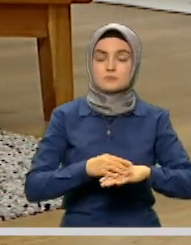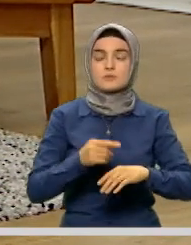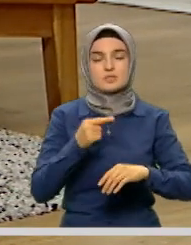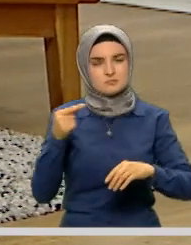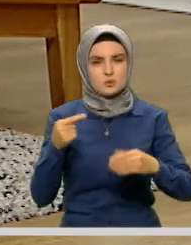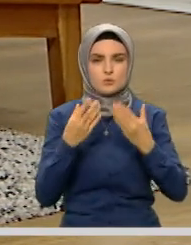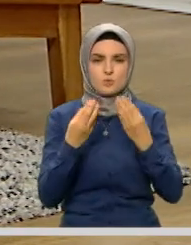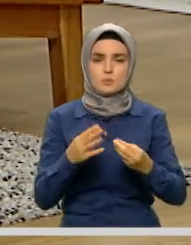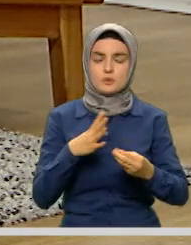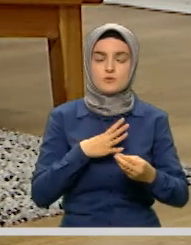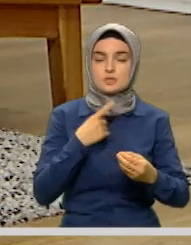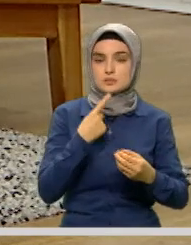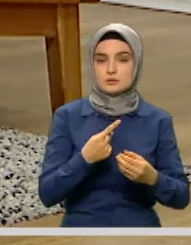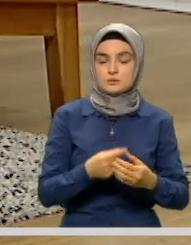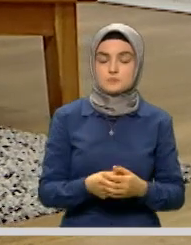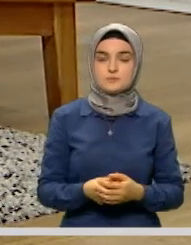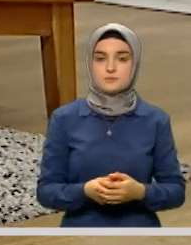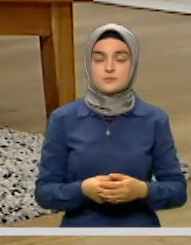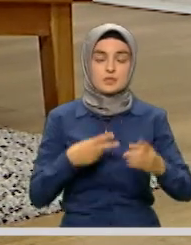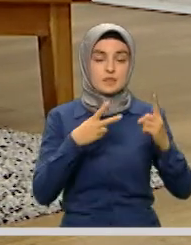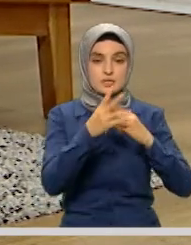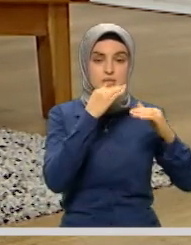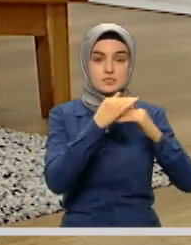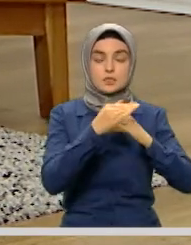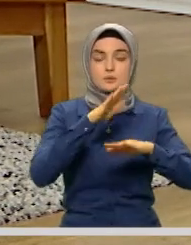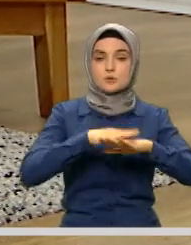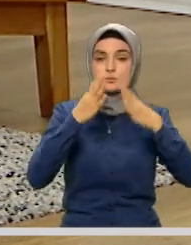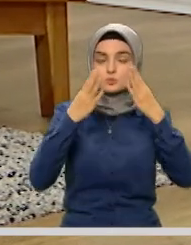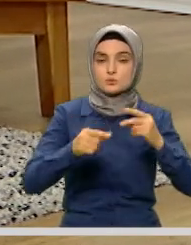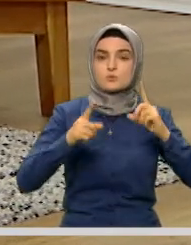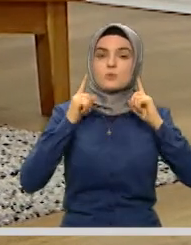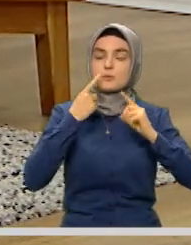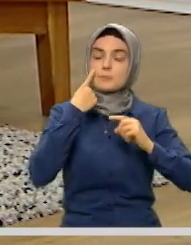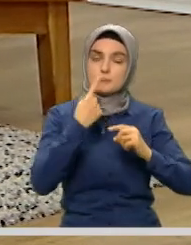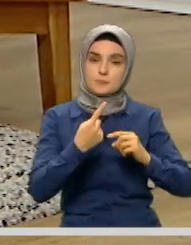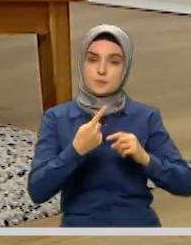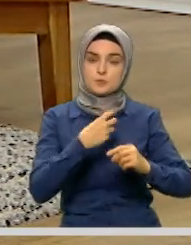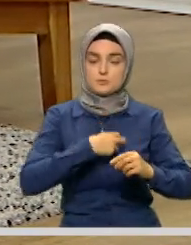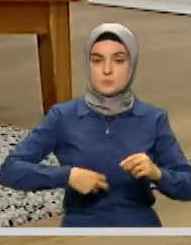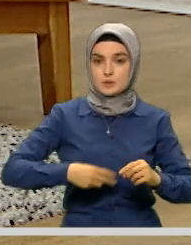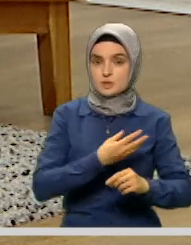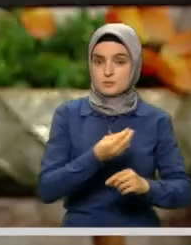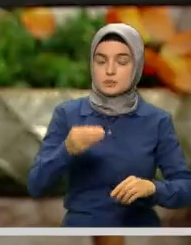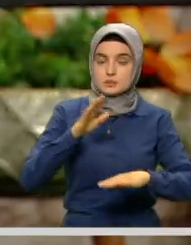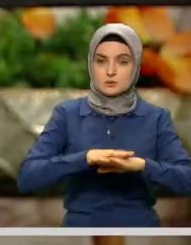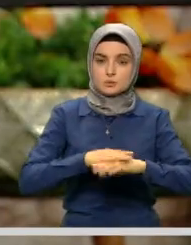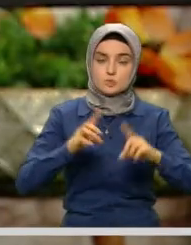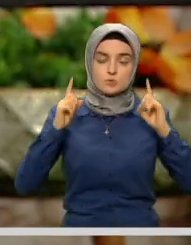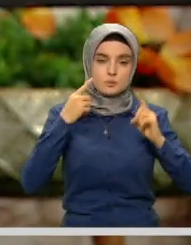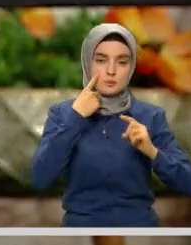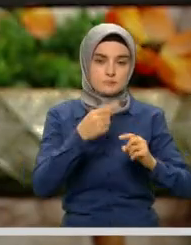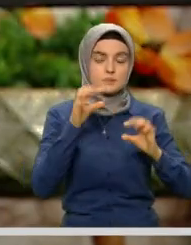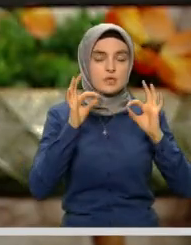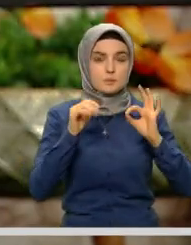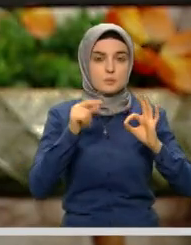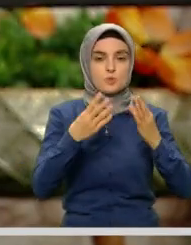Yani sahabenin yapmış olduğu tevbelere baktığımızda, Kur'an-ı Kerim'de peygamberlerin yapmış olduğu tevbelere baktığımızda hep böyledir.